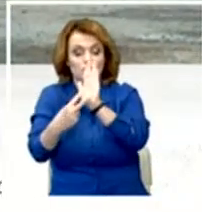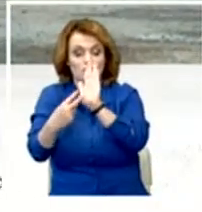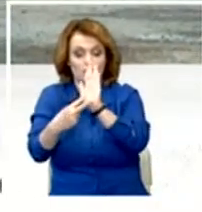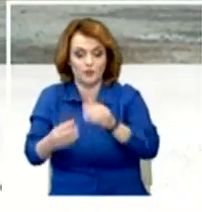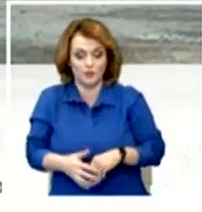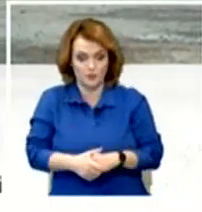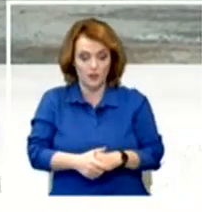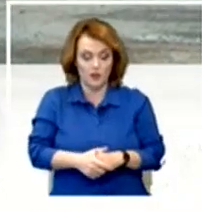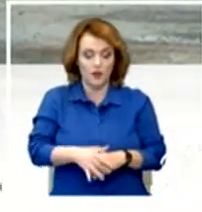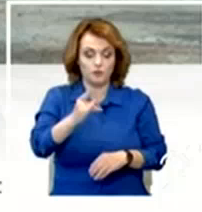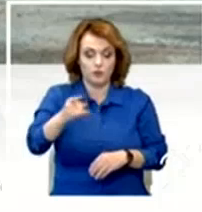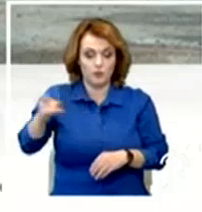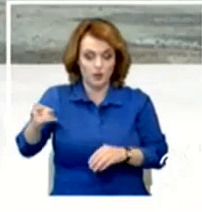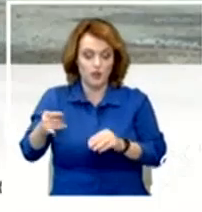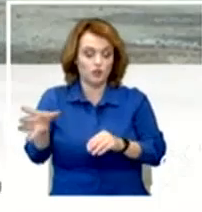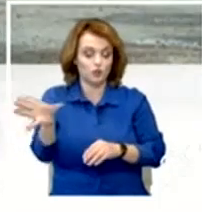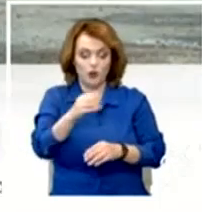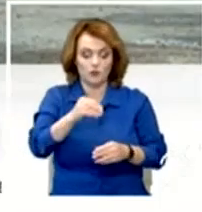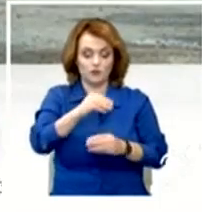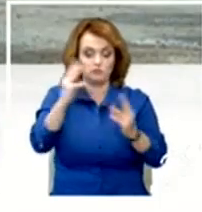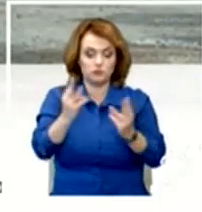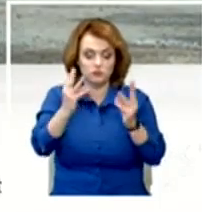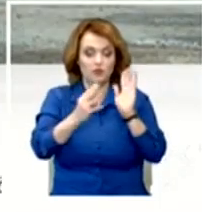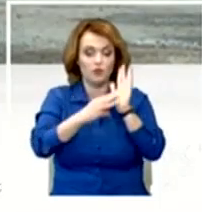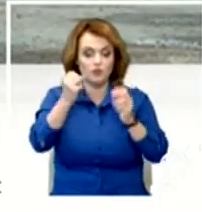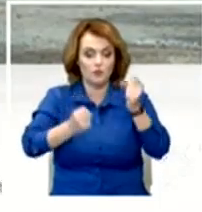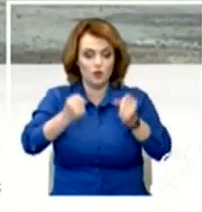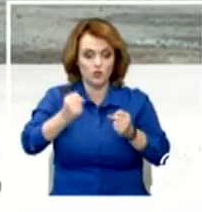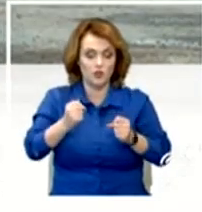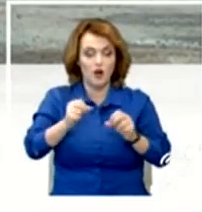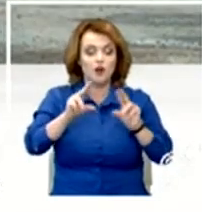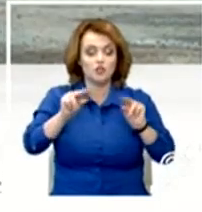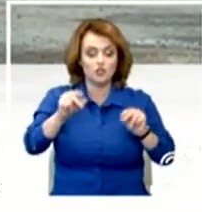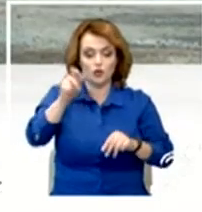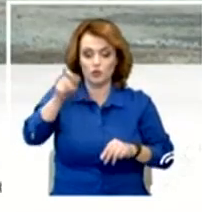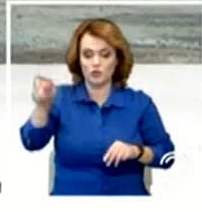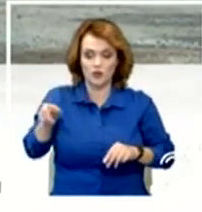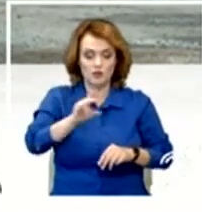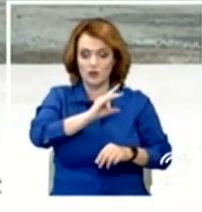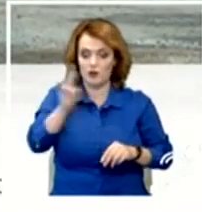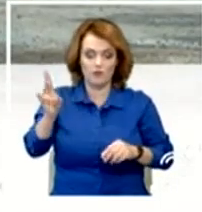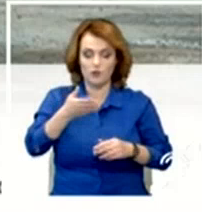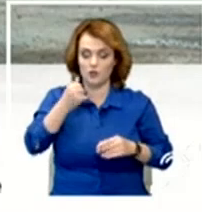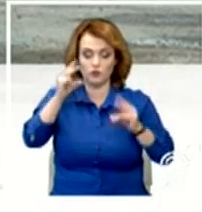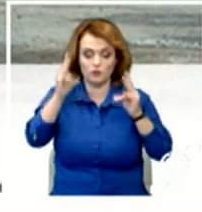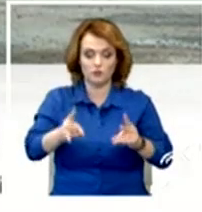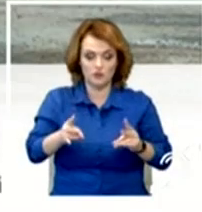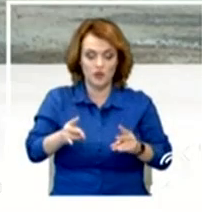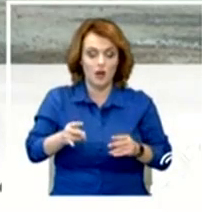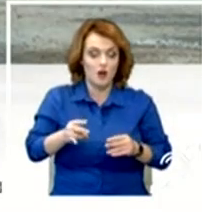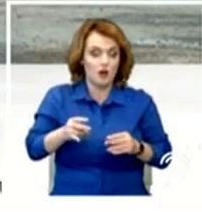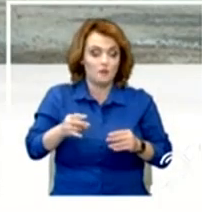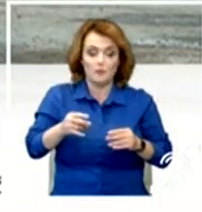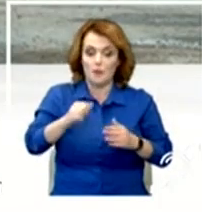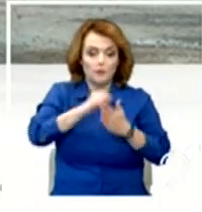fericire, nimeni nu a avut de suferit. Potrivit pompierilor, deocamdată cauza izbucnirii acestuia nu se